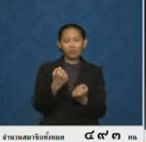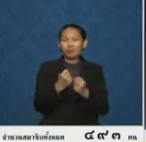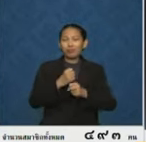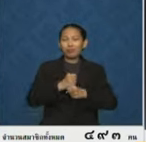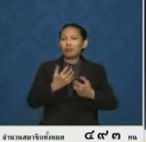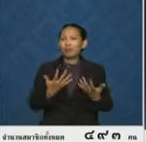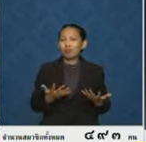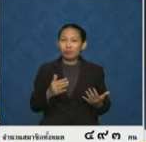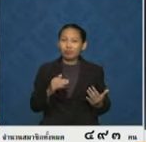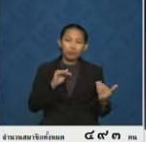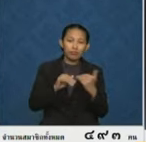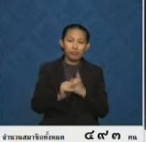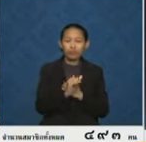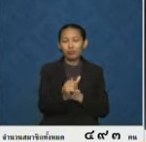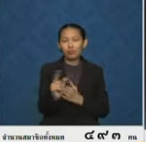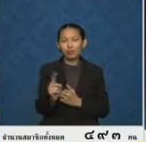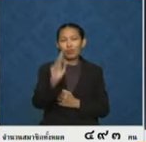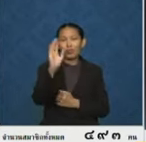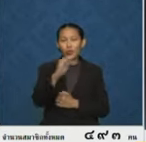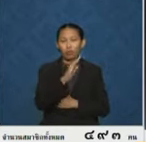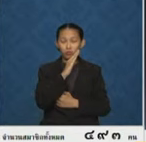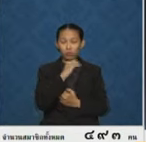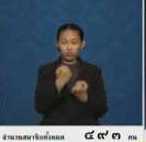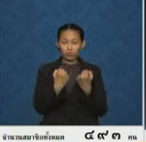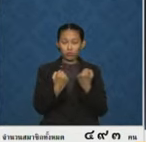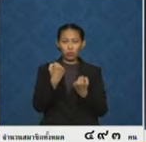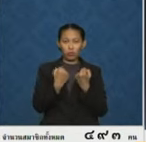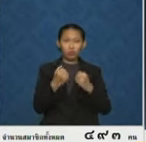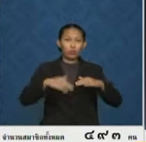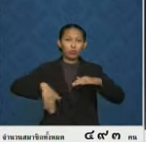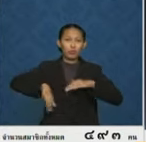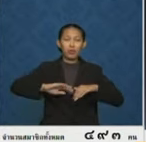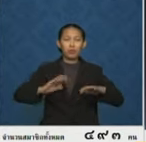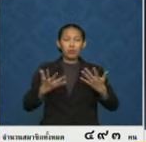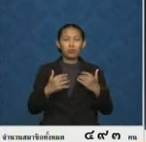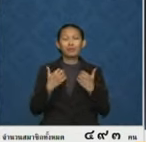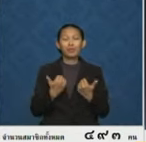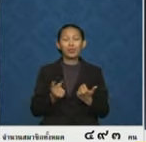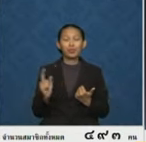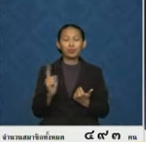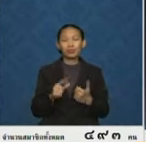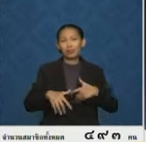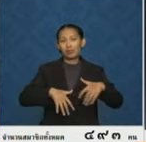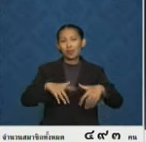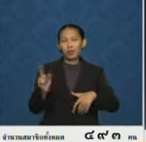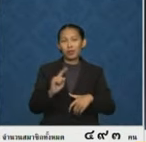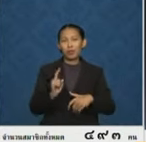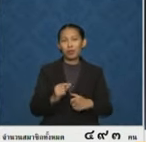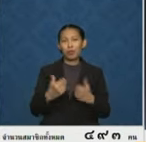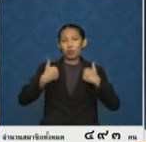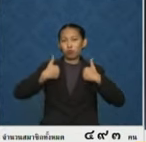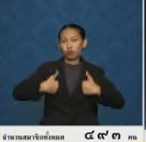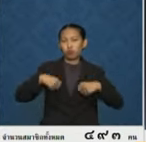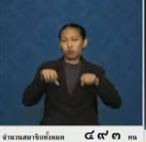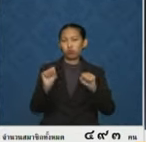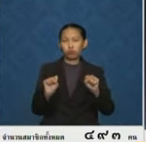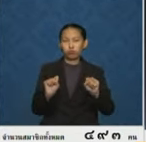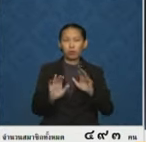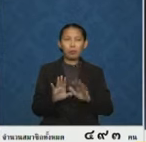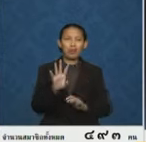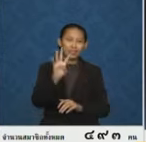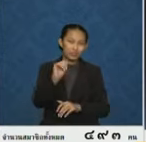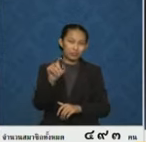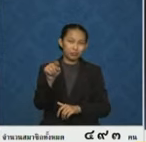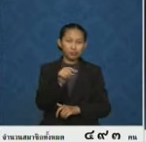ครับท่านจะพบครับว่าในเมื่อการที่ไม่มีคนขนส่งสาธารณะณปัจจุบันเนี่ยทำให้พี่น้องประชาชนเนี่ยต้องนั่งวินมอเตอร์ไซค์ถึง 40%ท่าน